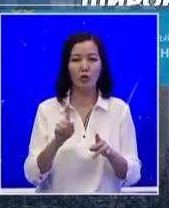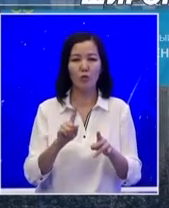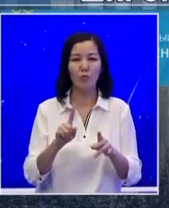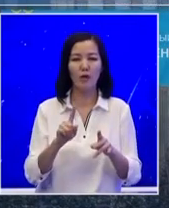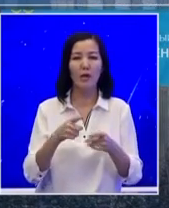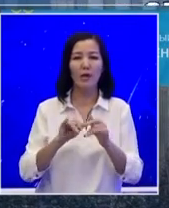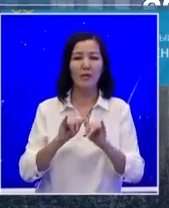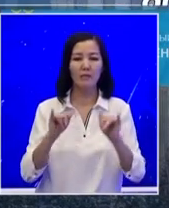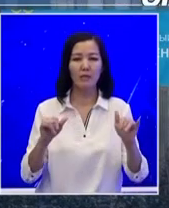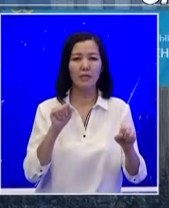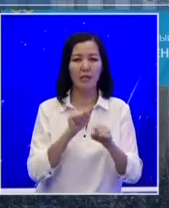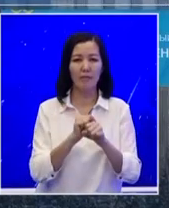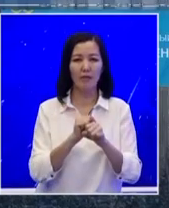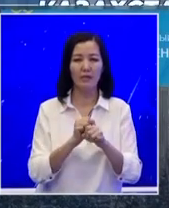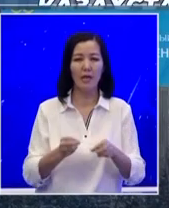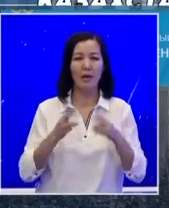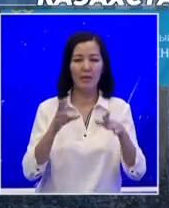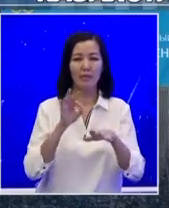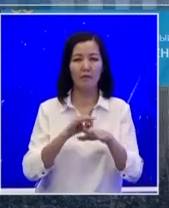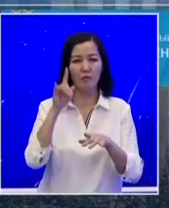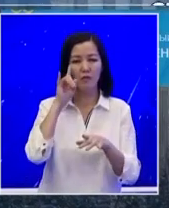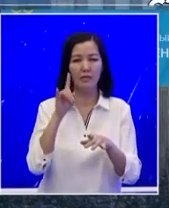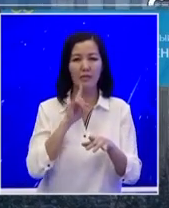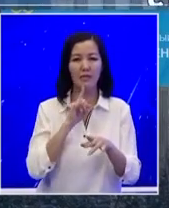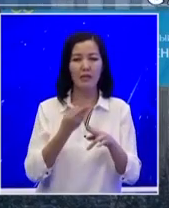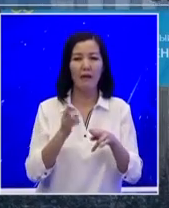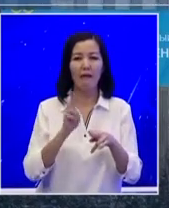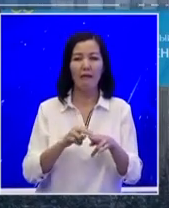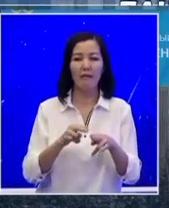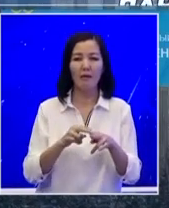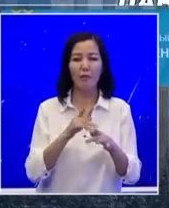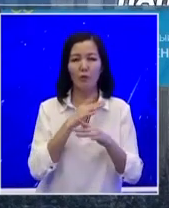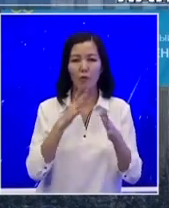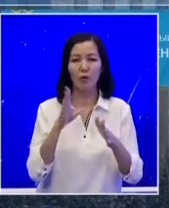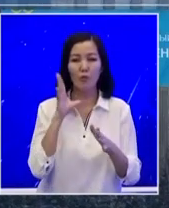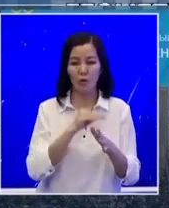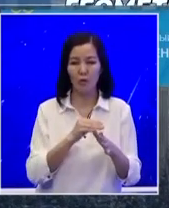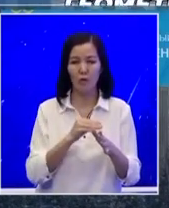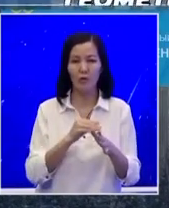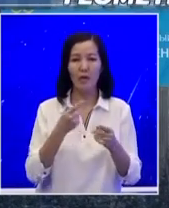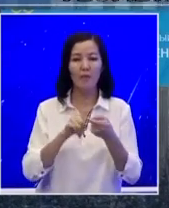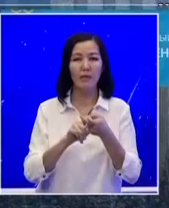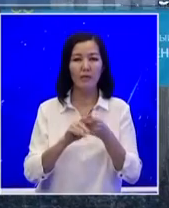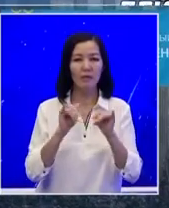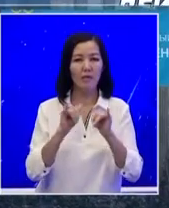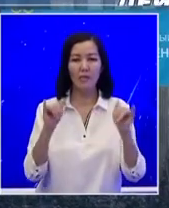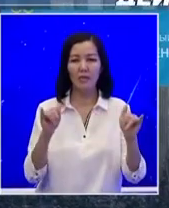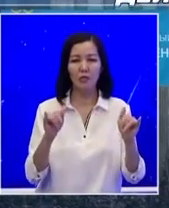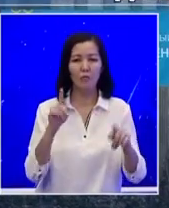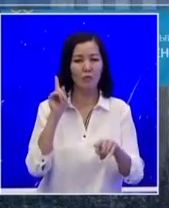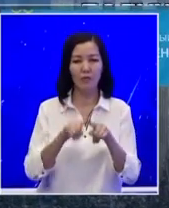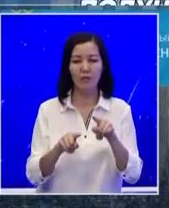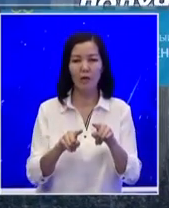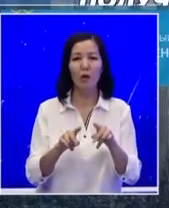предотвратить широкое распространение опасного вируса в Казахстане. Это в значительной степени удалось. Пандемия не растет в геометрической